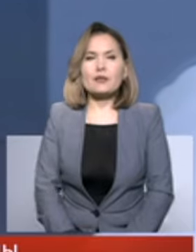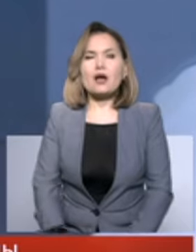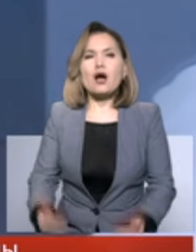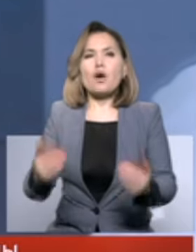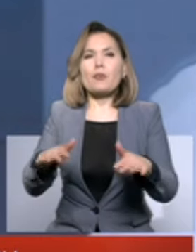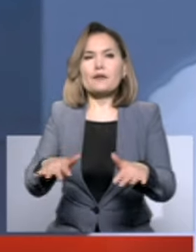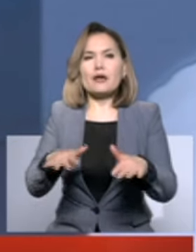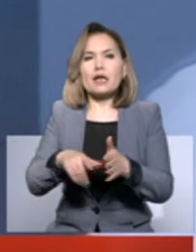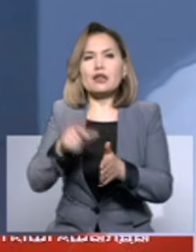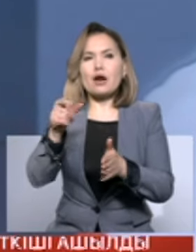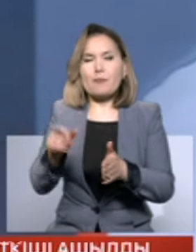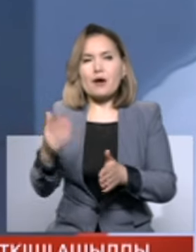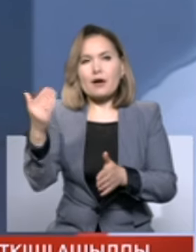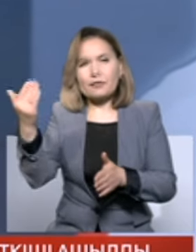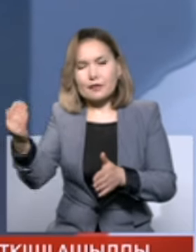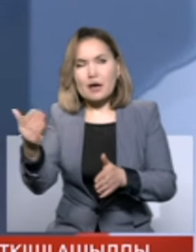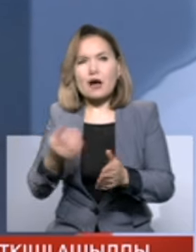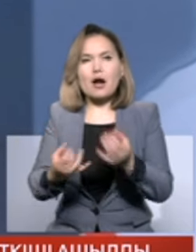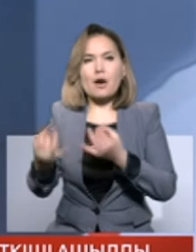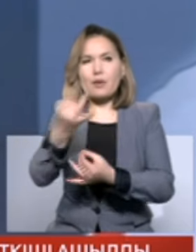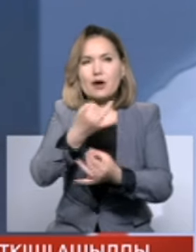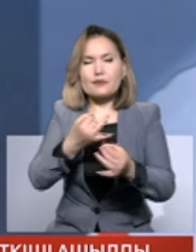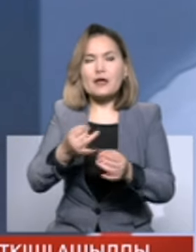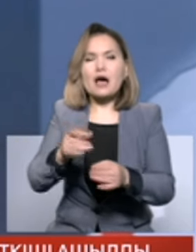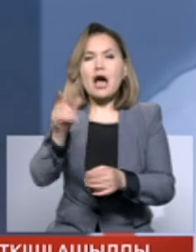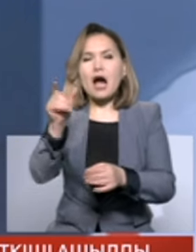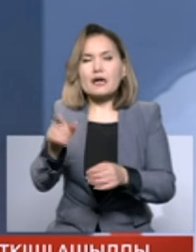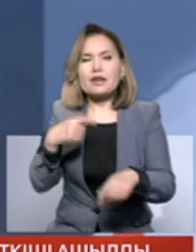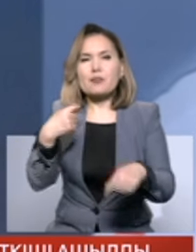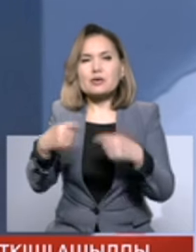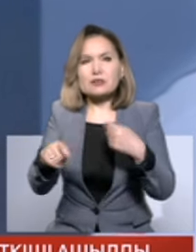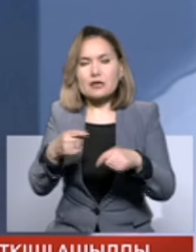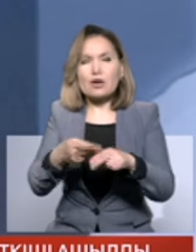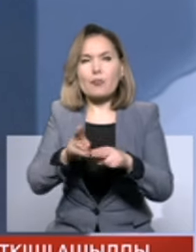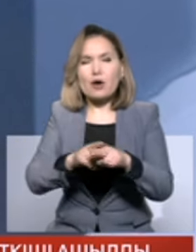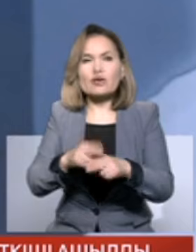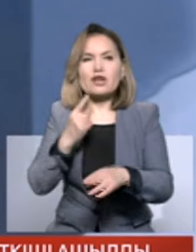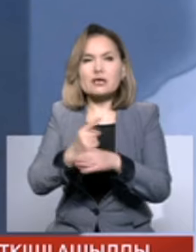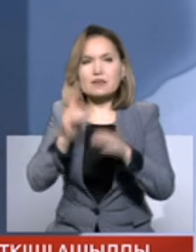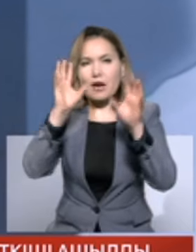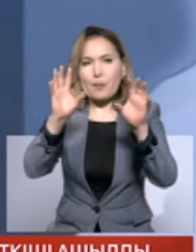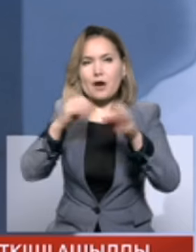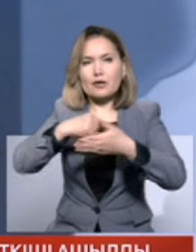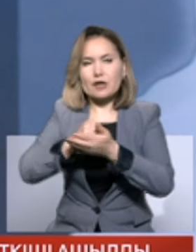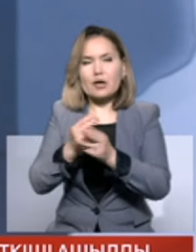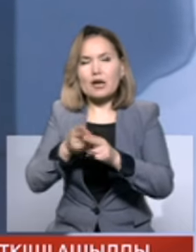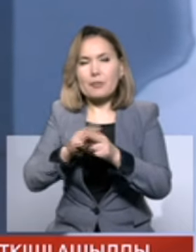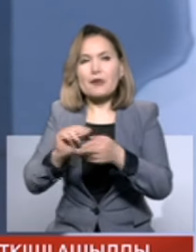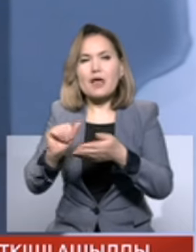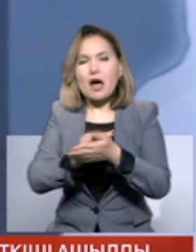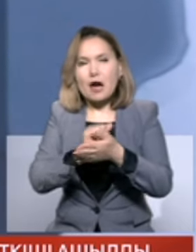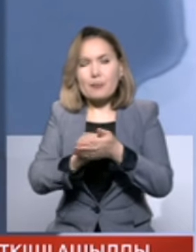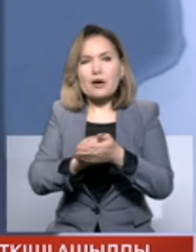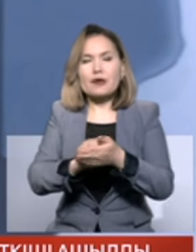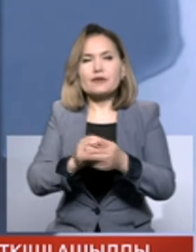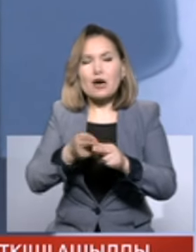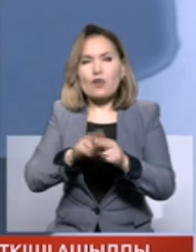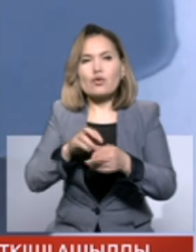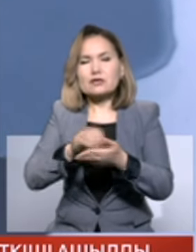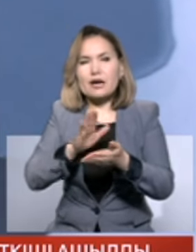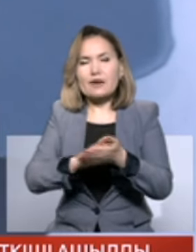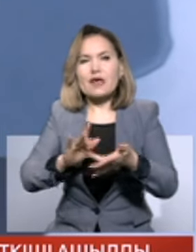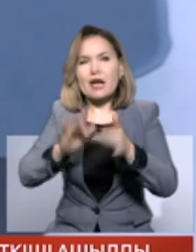Бүгін мәжіліс депутаттары адам саудасы туралы заң жобасын екінші оқылымда қабылдады. Құжатқа сай, интернет арқылы интим